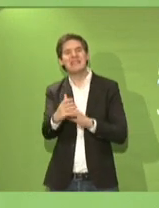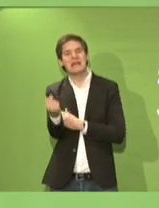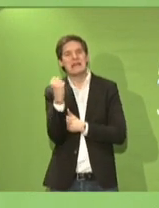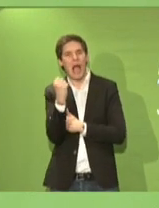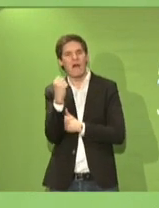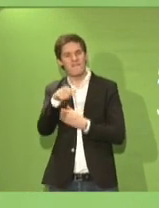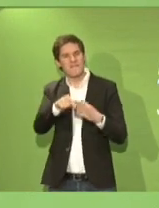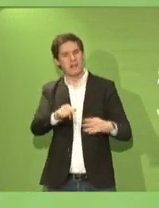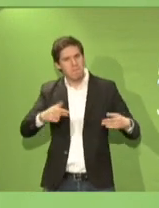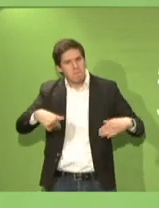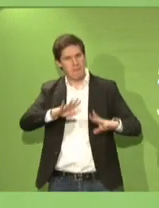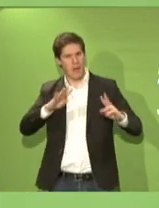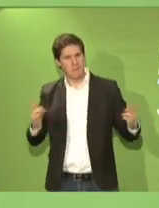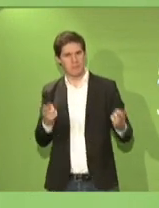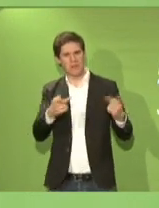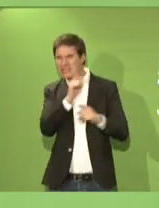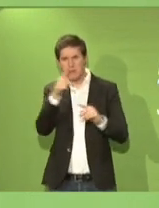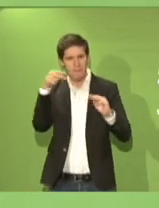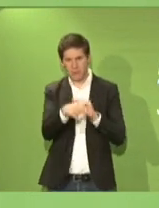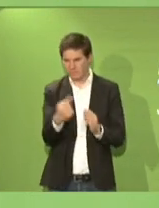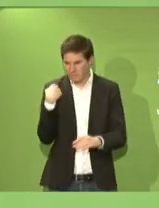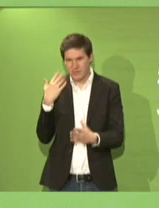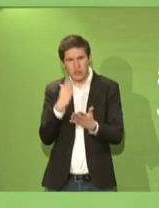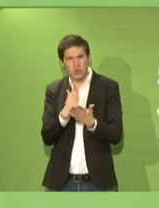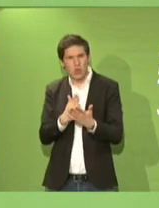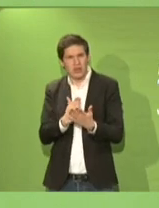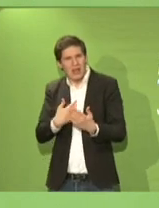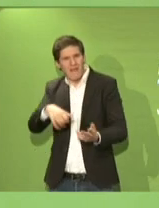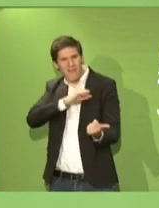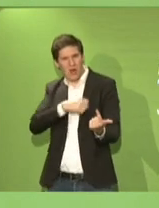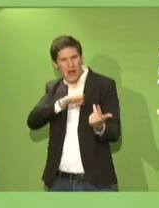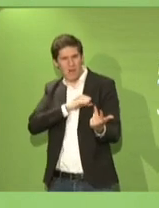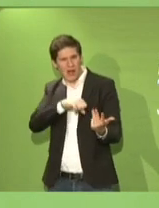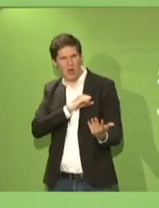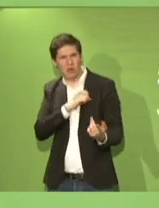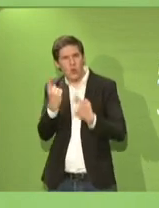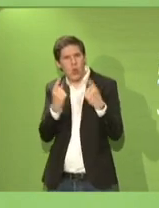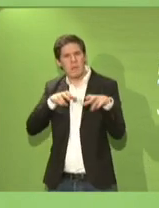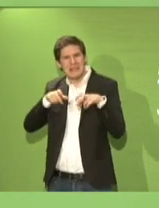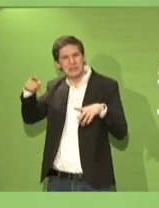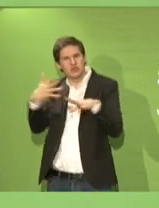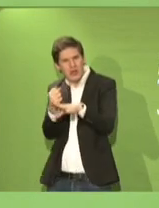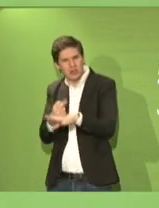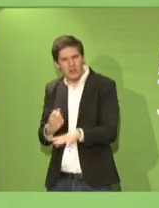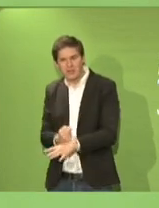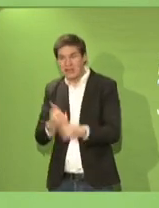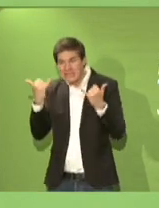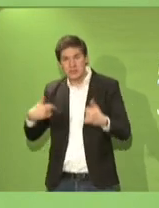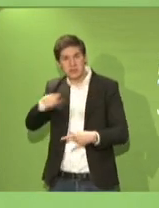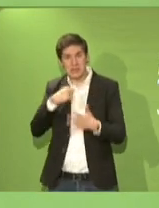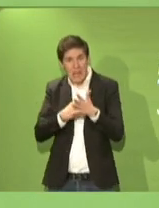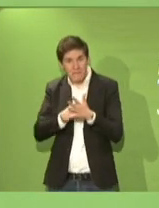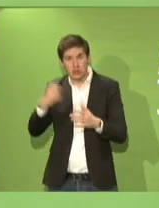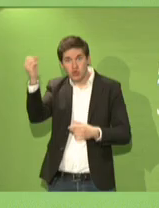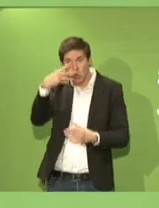nicht abgewürgt wird. Da gab es die Erfolge der grünen Minister. Aber wir müssen jetzt dafür kämpfen, dass es keine Sonnensteuer gibt, dass wir nicht die